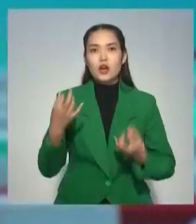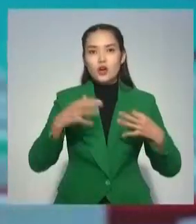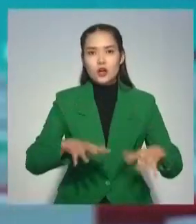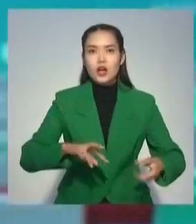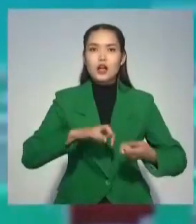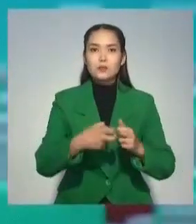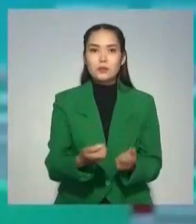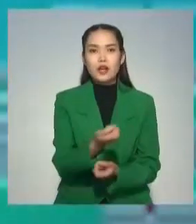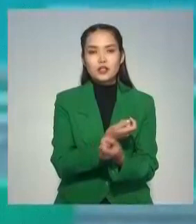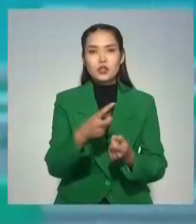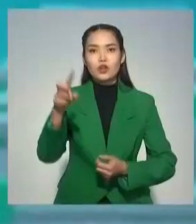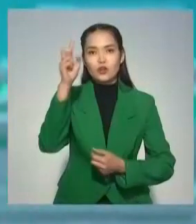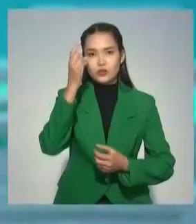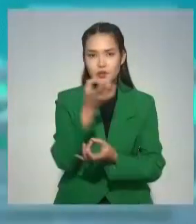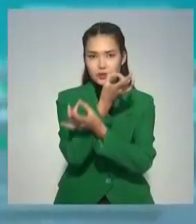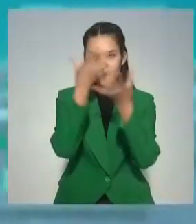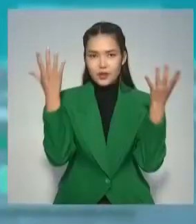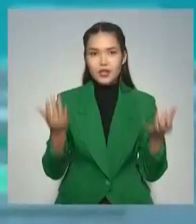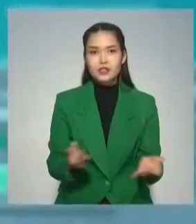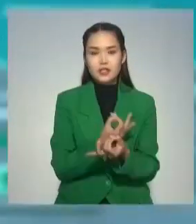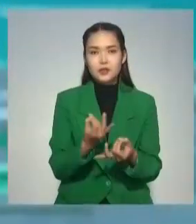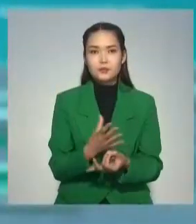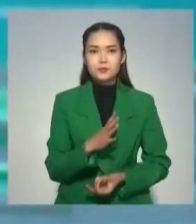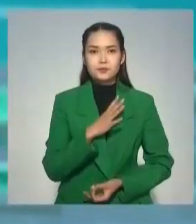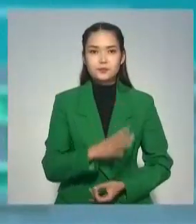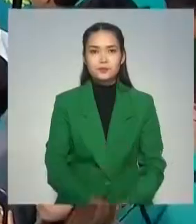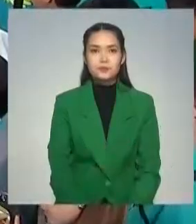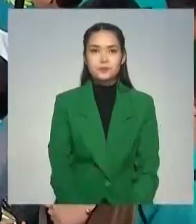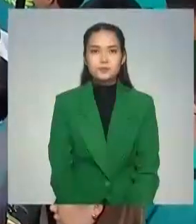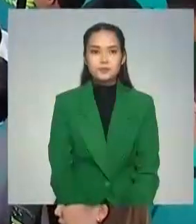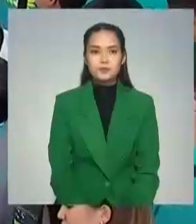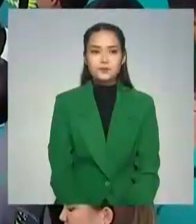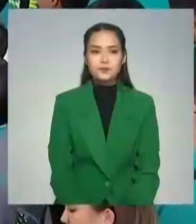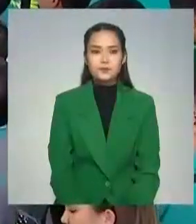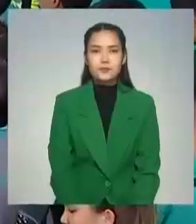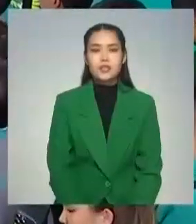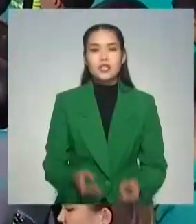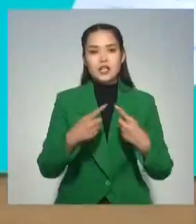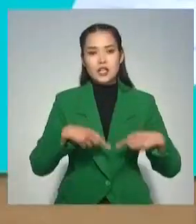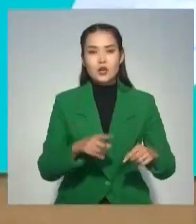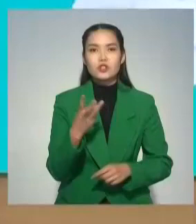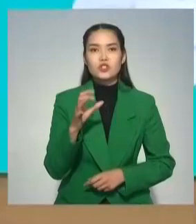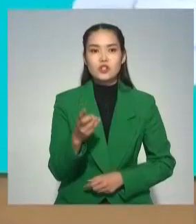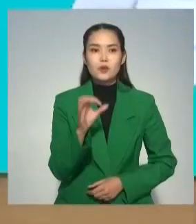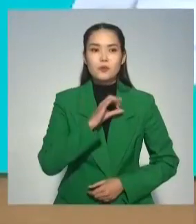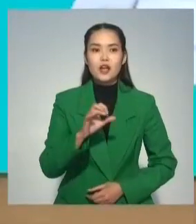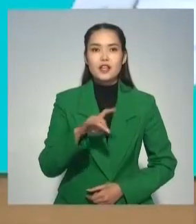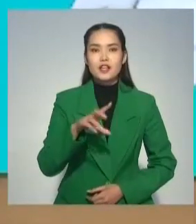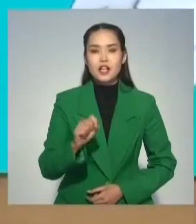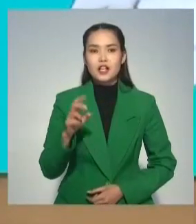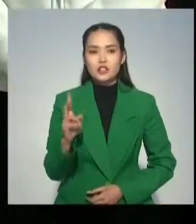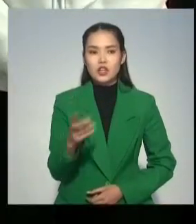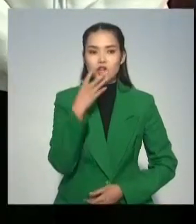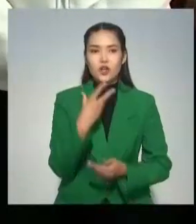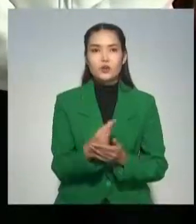мәселесі мен ұлттық мәдениетті дәріптеу барысы сөз болды. Республикалық сайлауалды штаб басшысы Ерлан Қошанов халықпен бірге